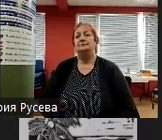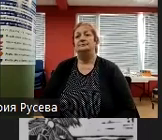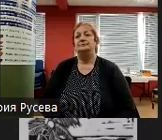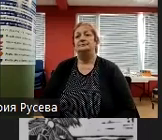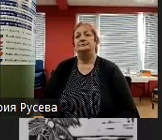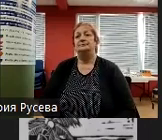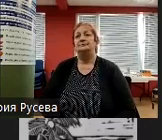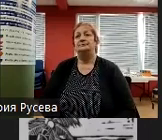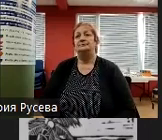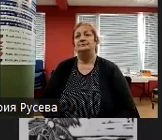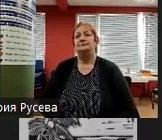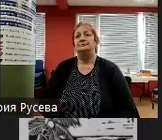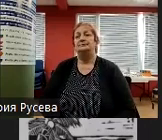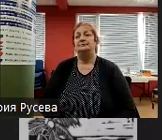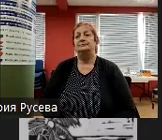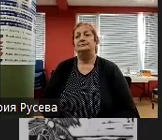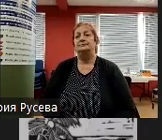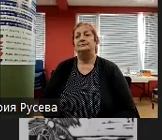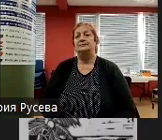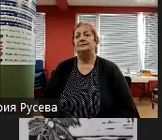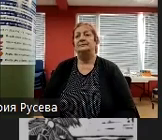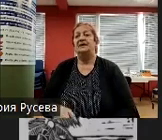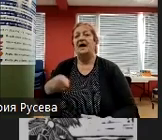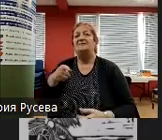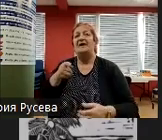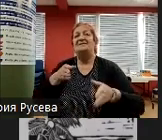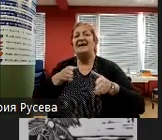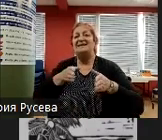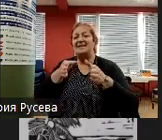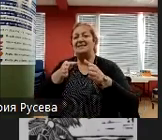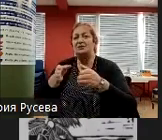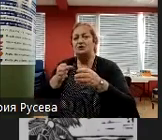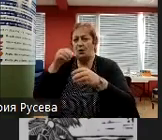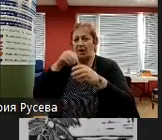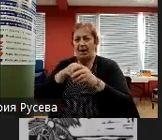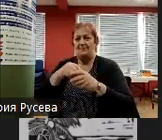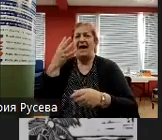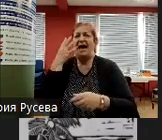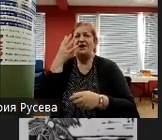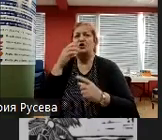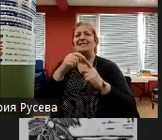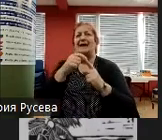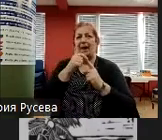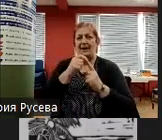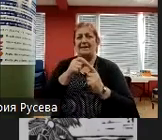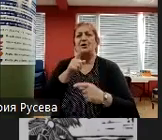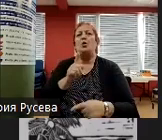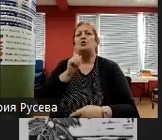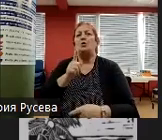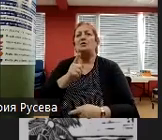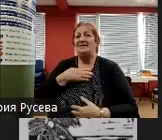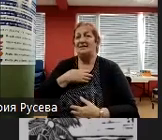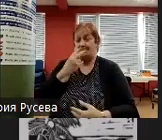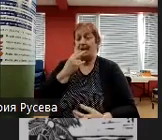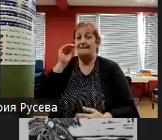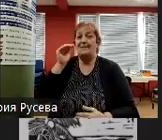content. В тези насоки се съдържат 4 принципа, които трябва да имаме